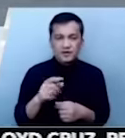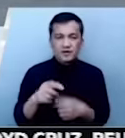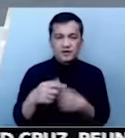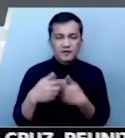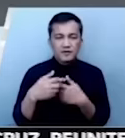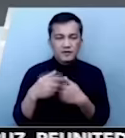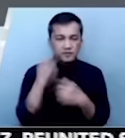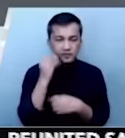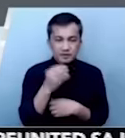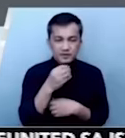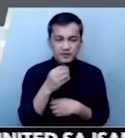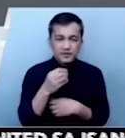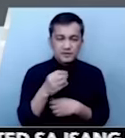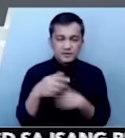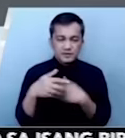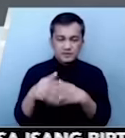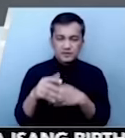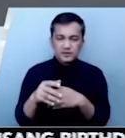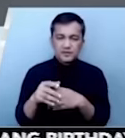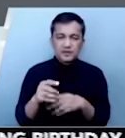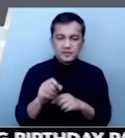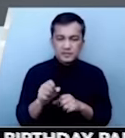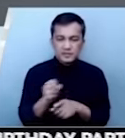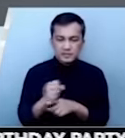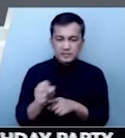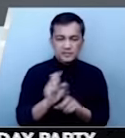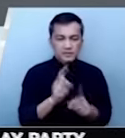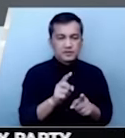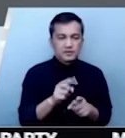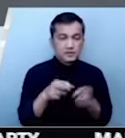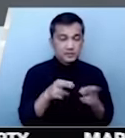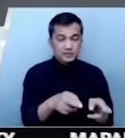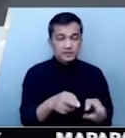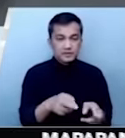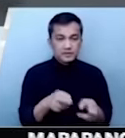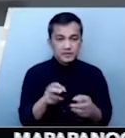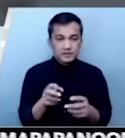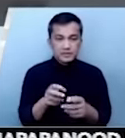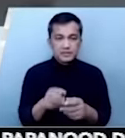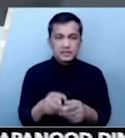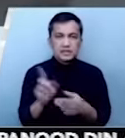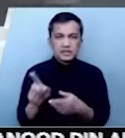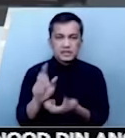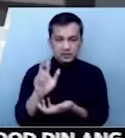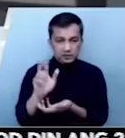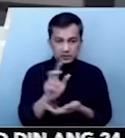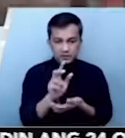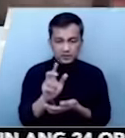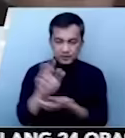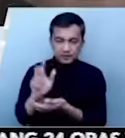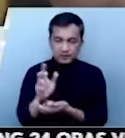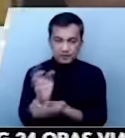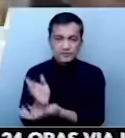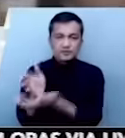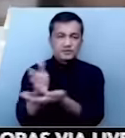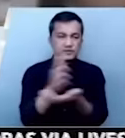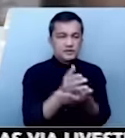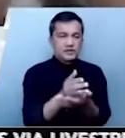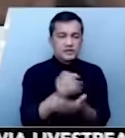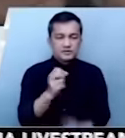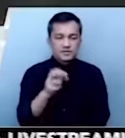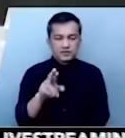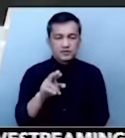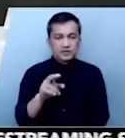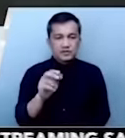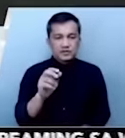Iloilo Strait patungong Iloilo River sa Mulliluni kung saan inilibot ang replika ng imahe ni Señor Santo Niño de Cebu.